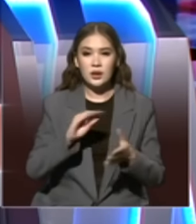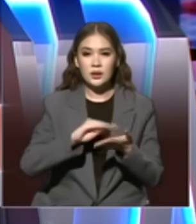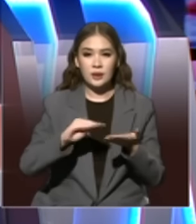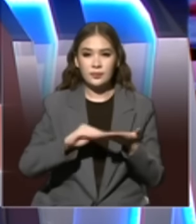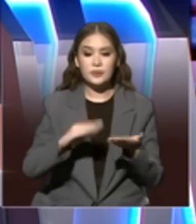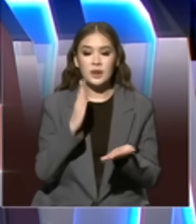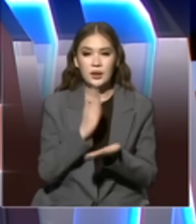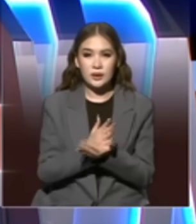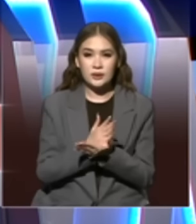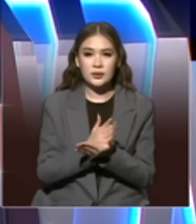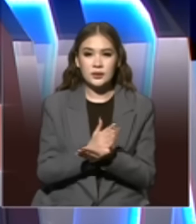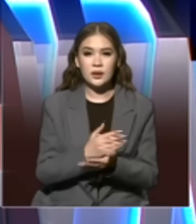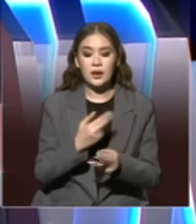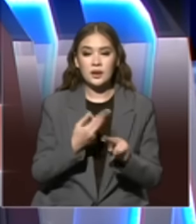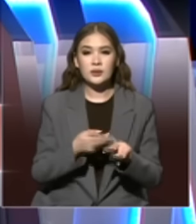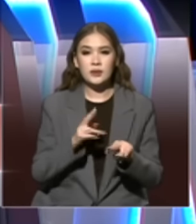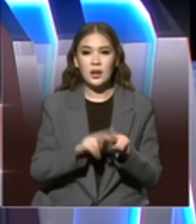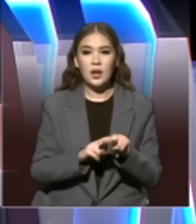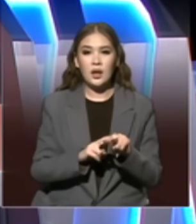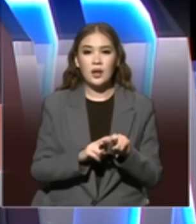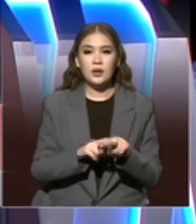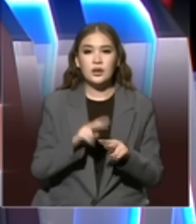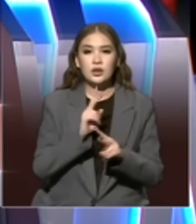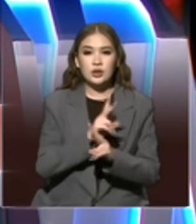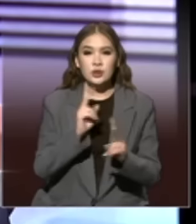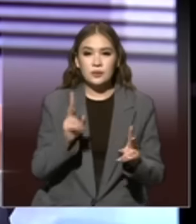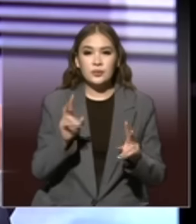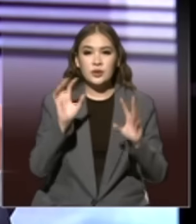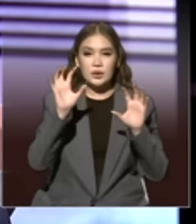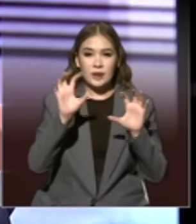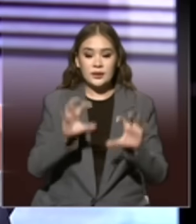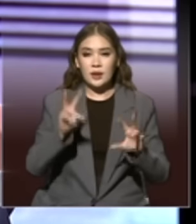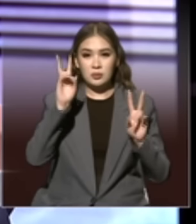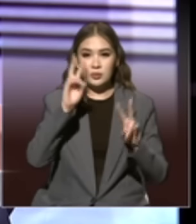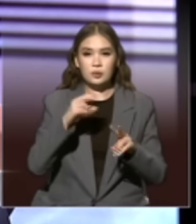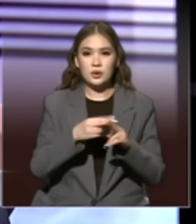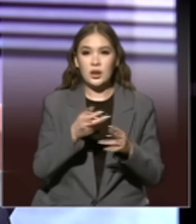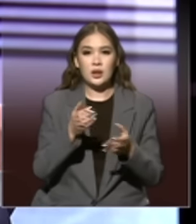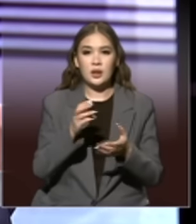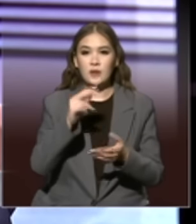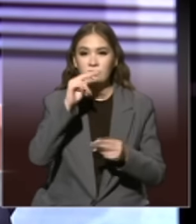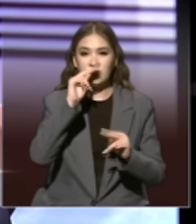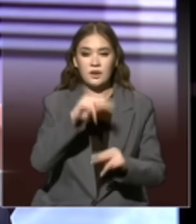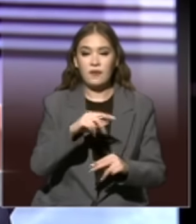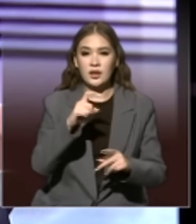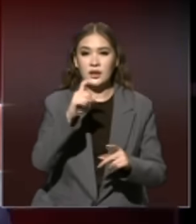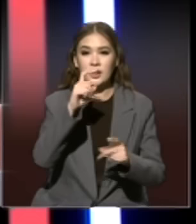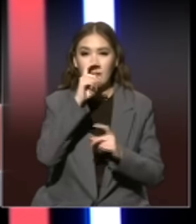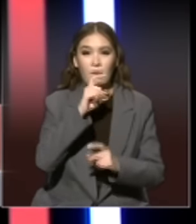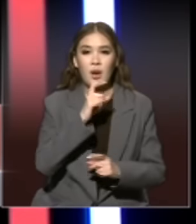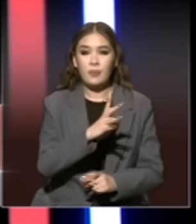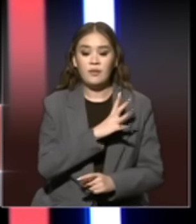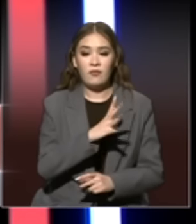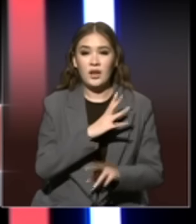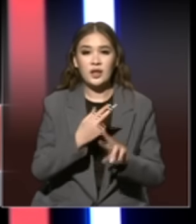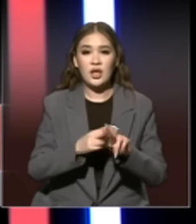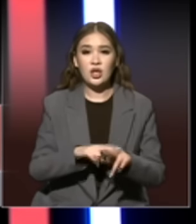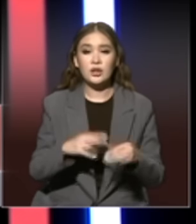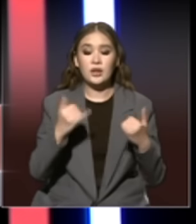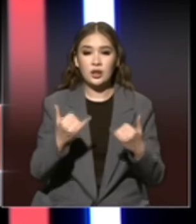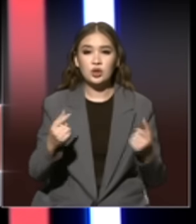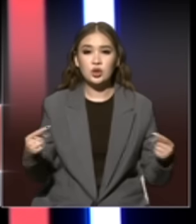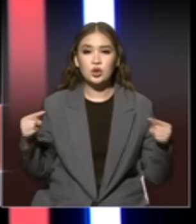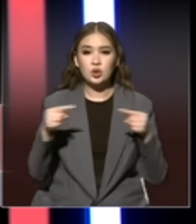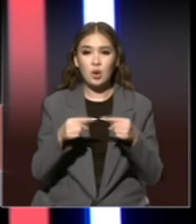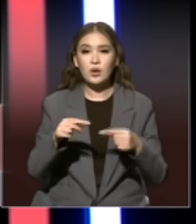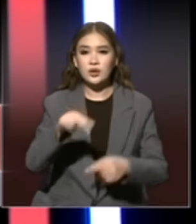ешкімде жаңағы үкім күшіне енбей кінәлі деп танылмайды деген. Сондықтан да біз қазір нақты